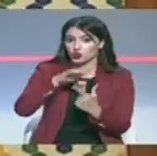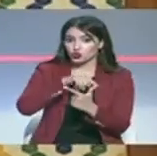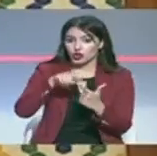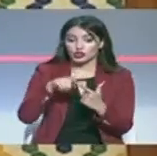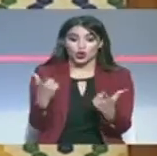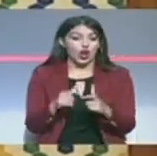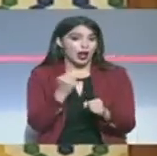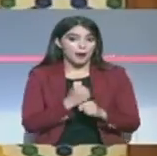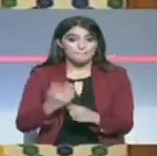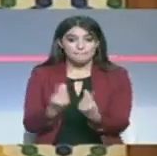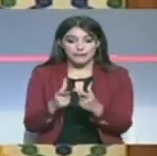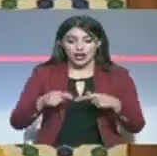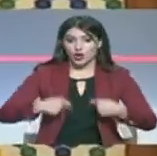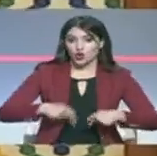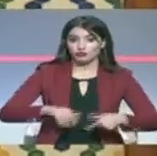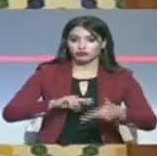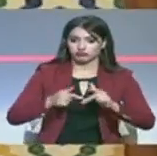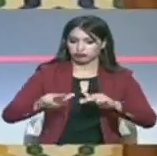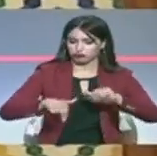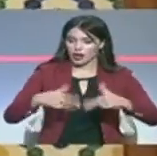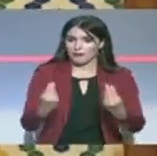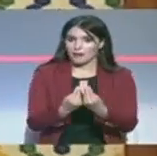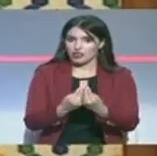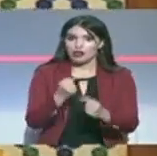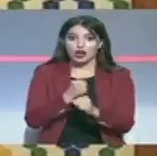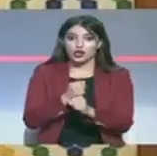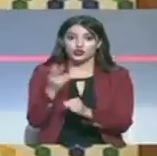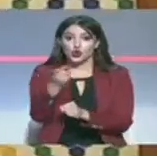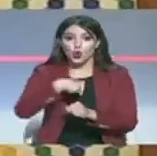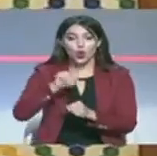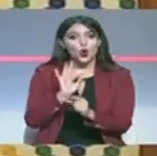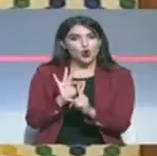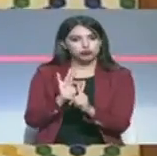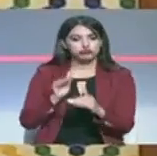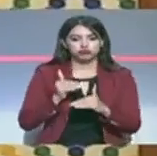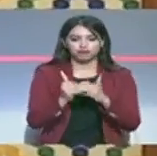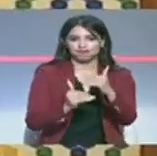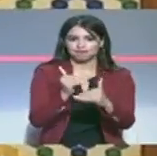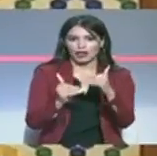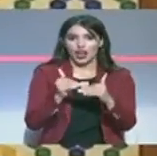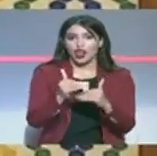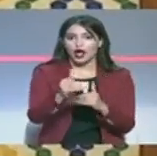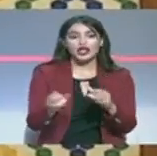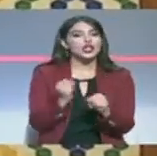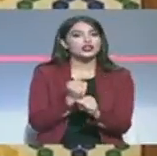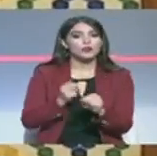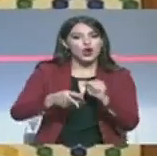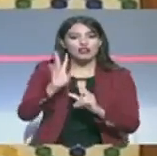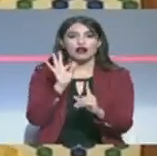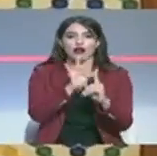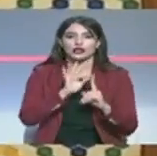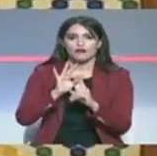على عباره على التعاقد اونتر غيومي، مي سي مش نحاول يكون فما تمشي عملي يخدم أكثر على الأهداف